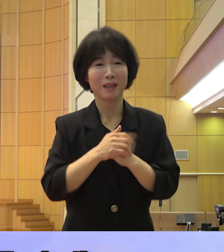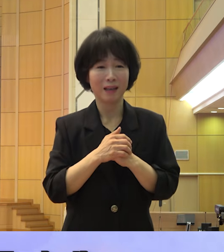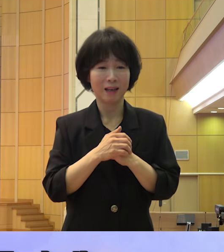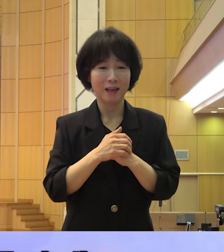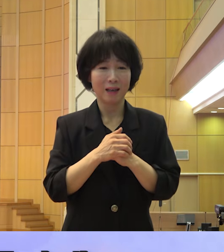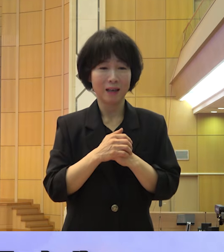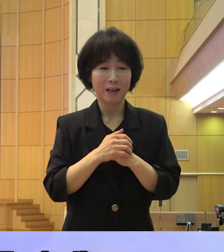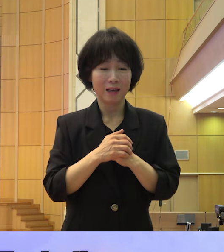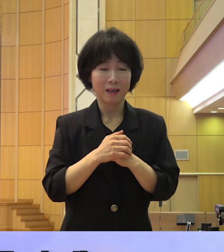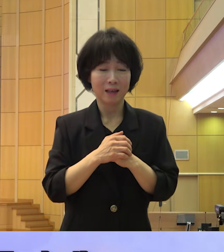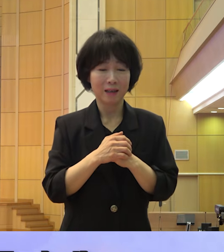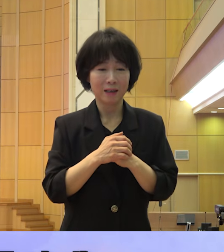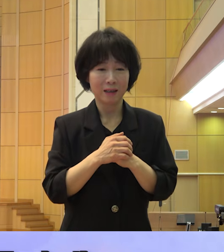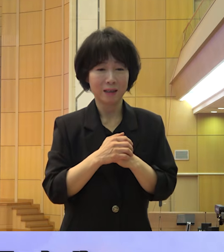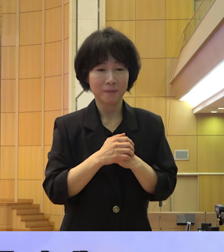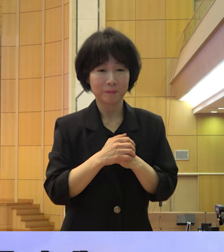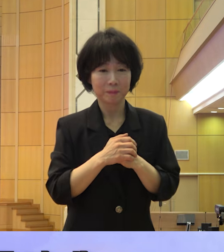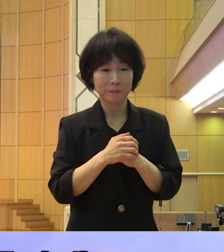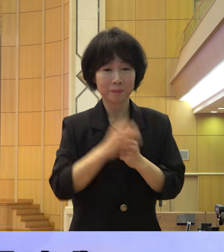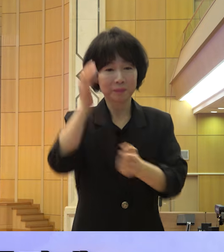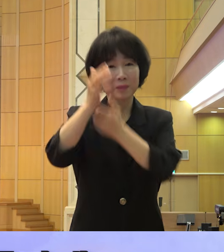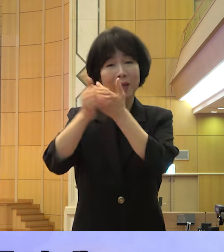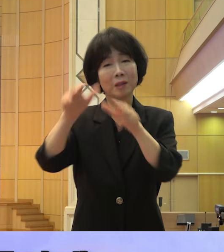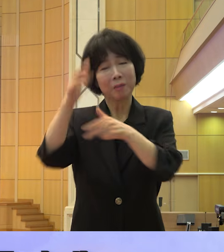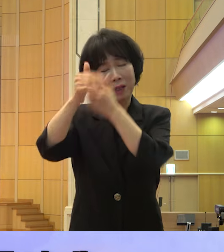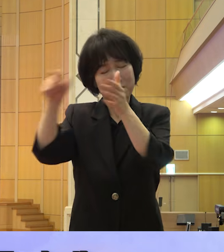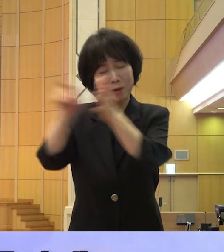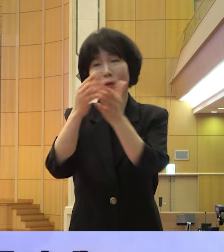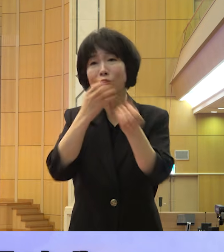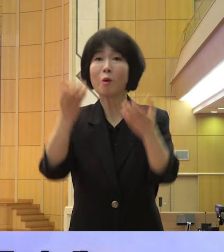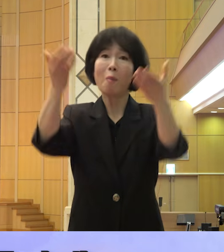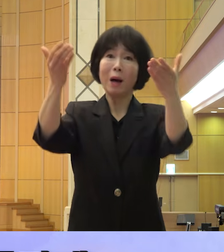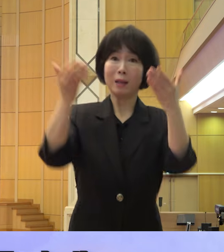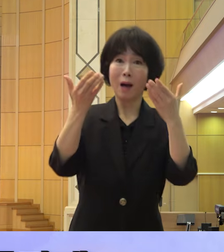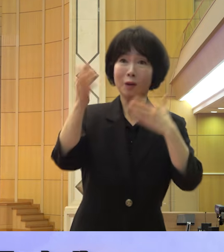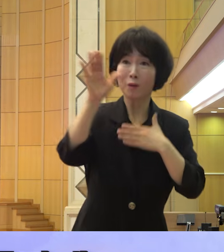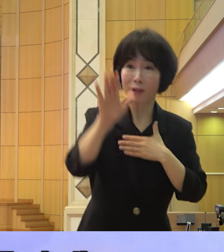이렇게 해서 우리가 살아남아 가지고 이렇게 하나님을 믿고 축복을 받는데